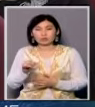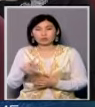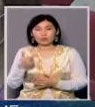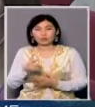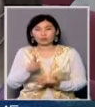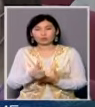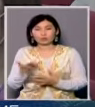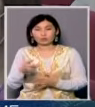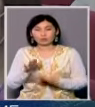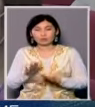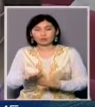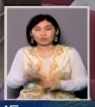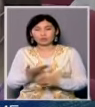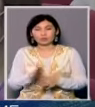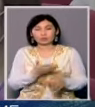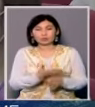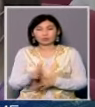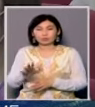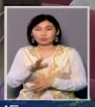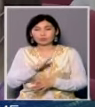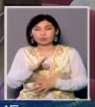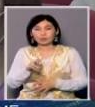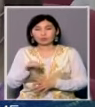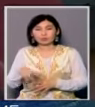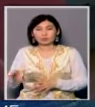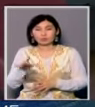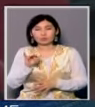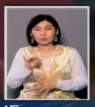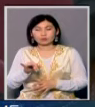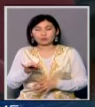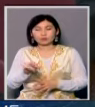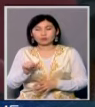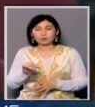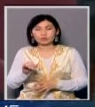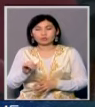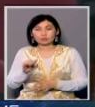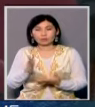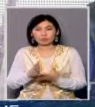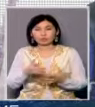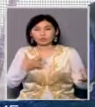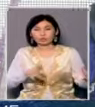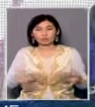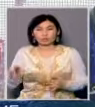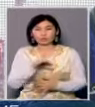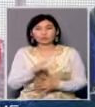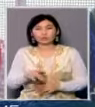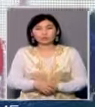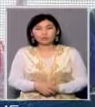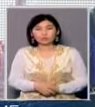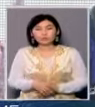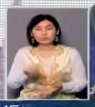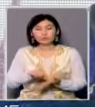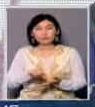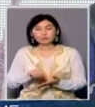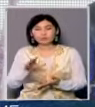Атырау. Третье место разделили Аманжан Рашитулы из Макатского района и Ариана Саматкызы из Курмангазинского района.